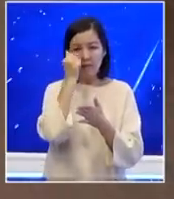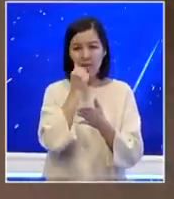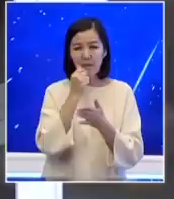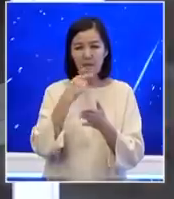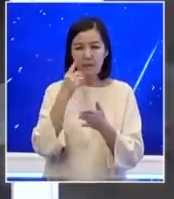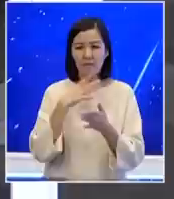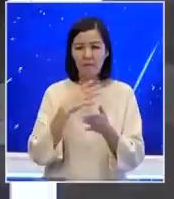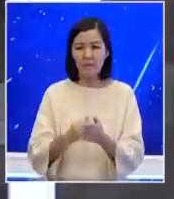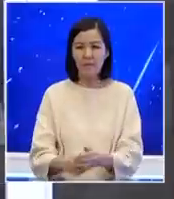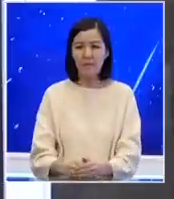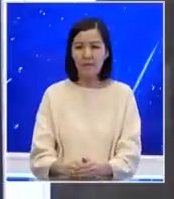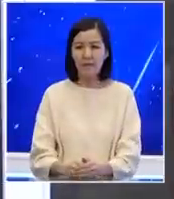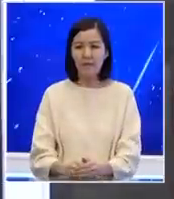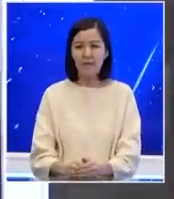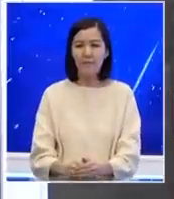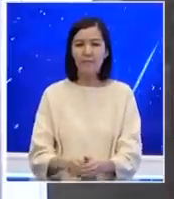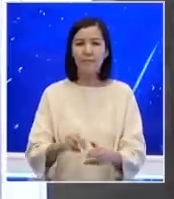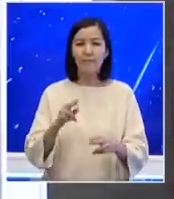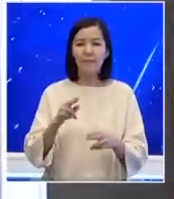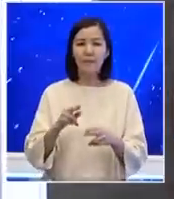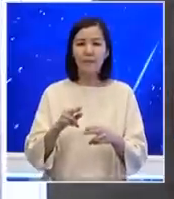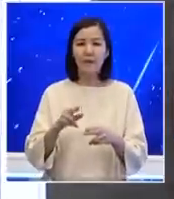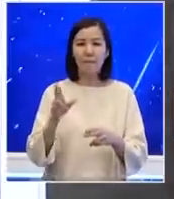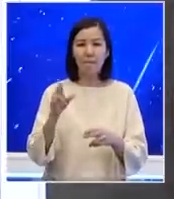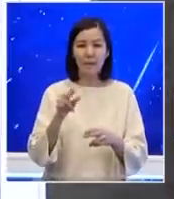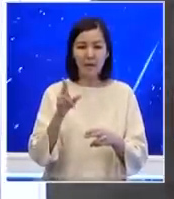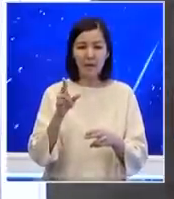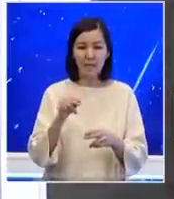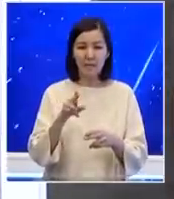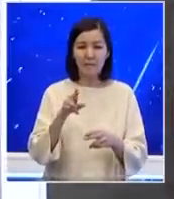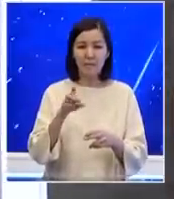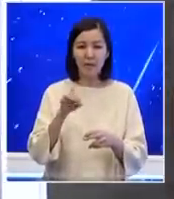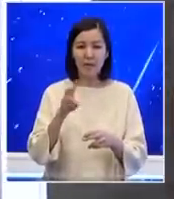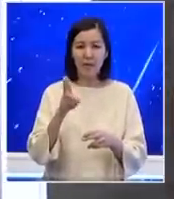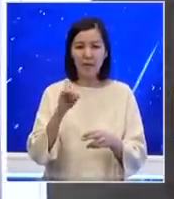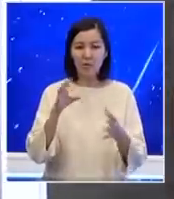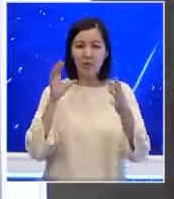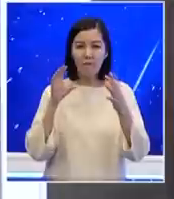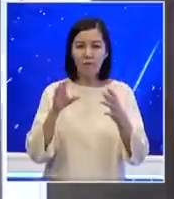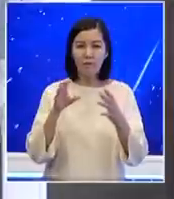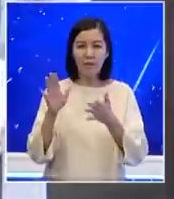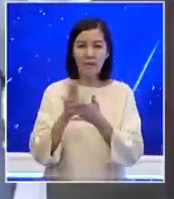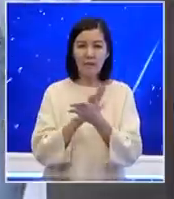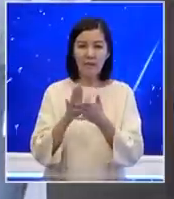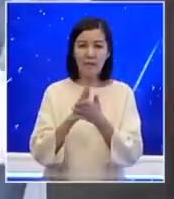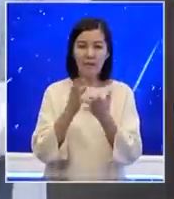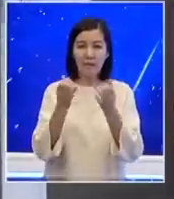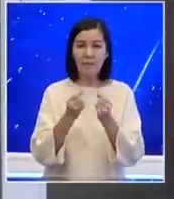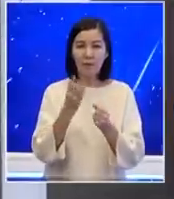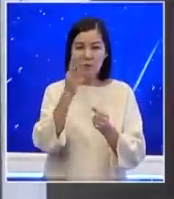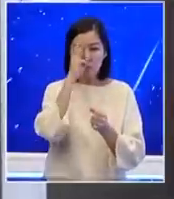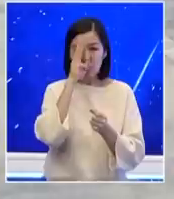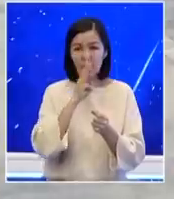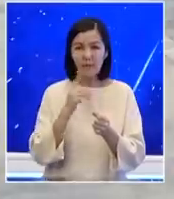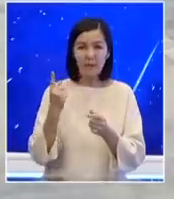ерек. Прайзной беретін әкімшіліктерге бәріне рахмет айтамыз. Үш прайзнойды үш айда бір рет аламыз. Соның өзі бізге кәдімгідей